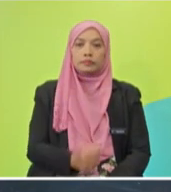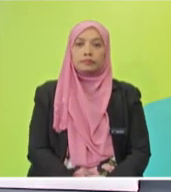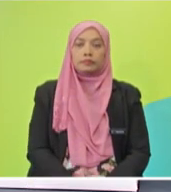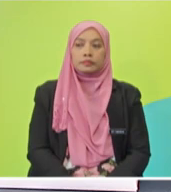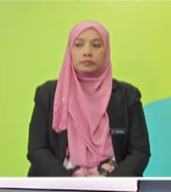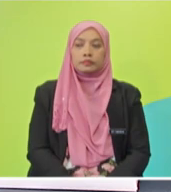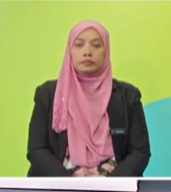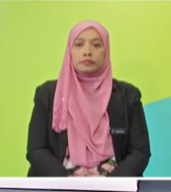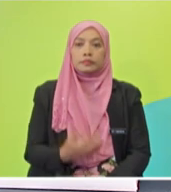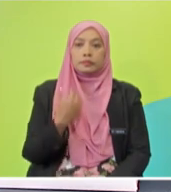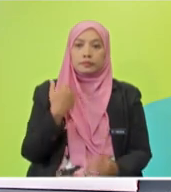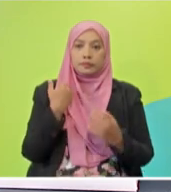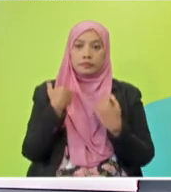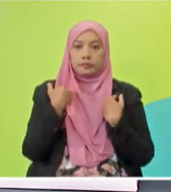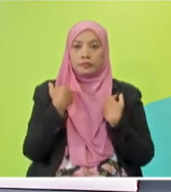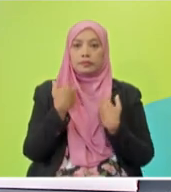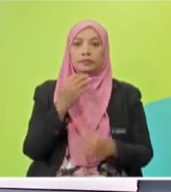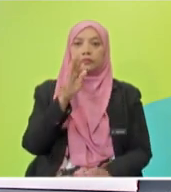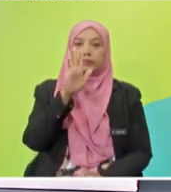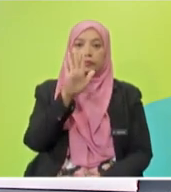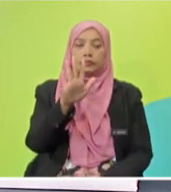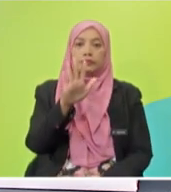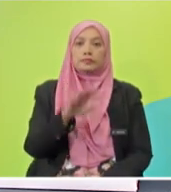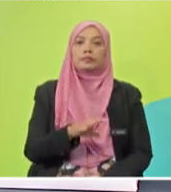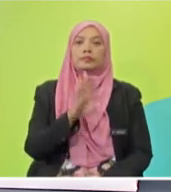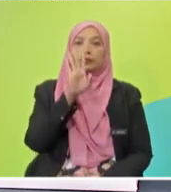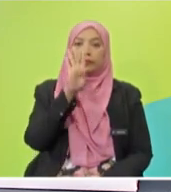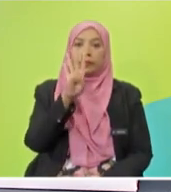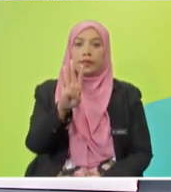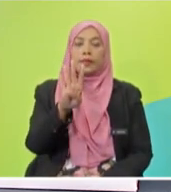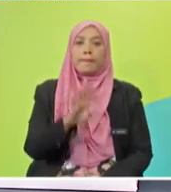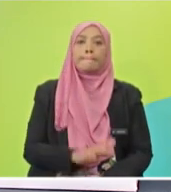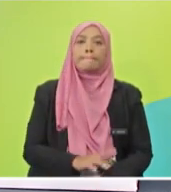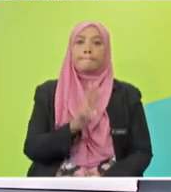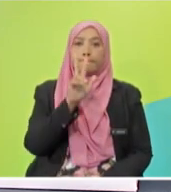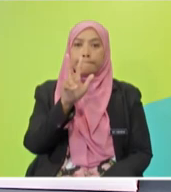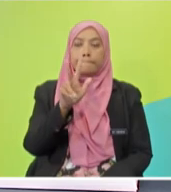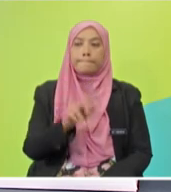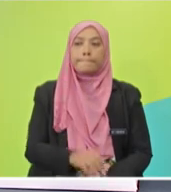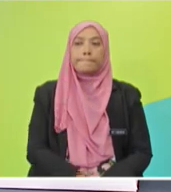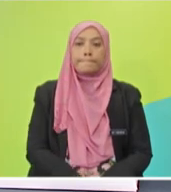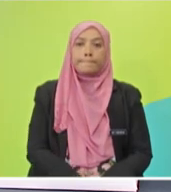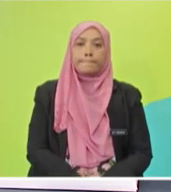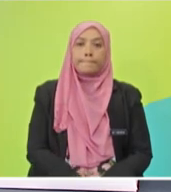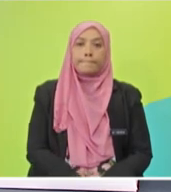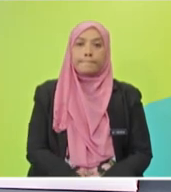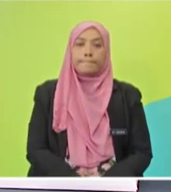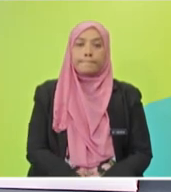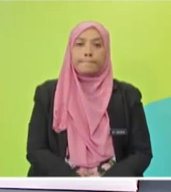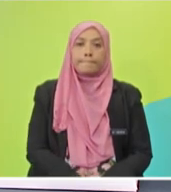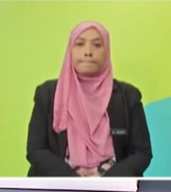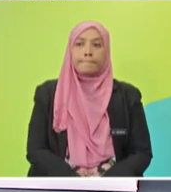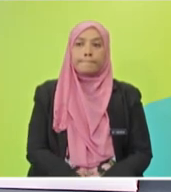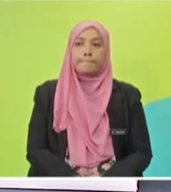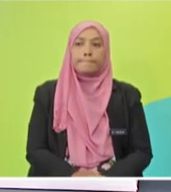5, sini ada 4. Kat sini ada 3. Jadi dari segi ataupun dalam bentuk nisbah, cikgu.